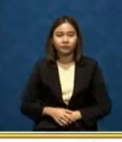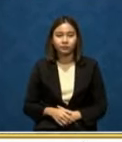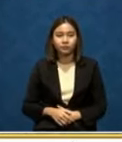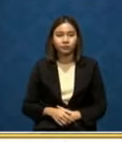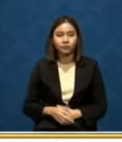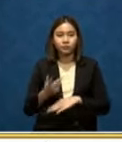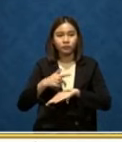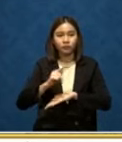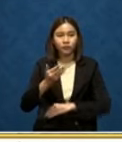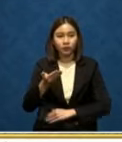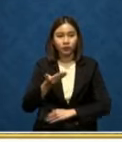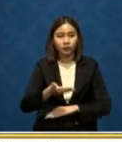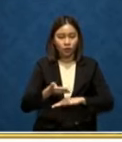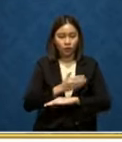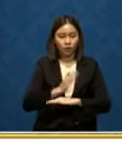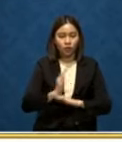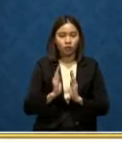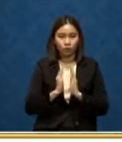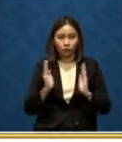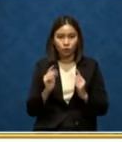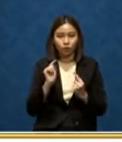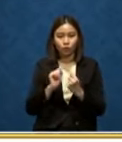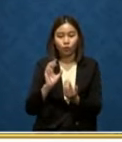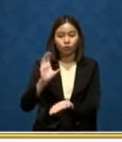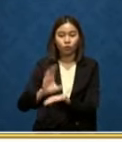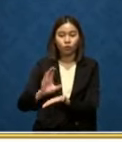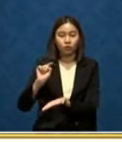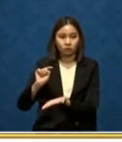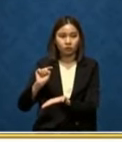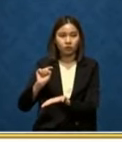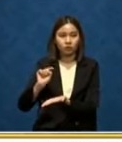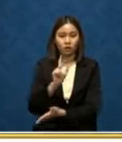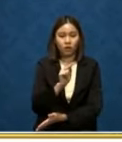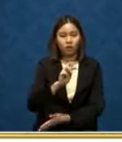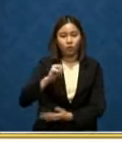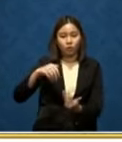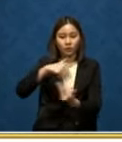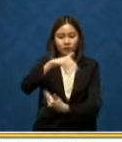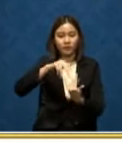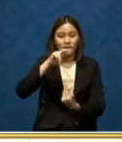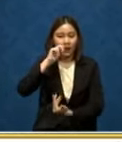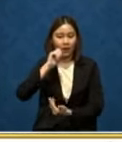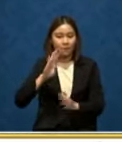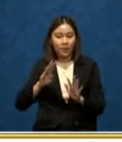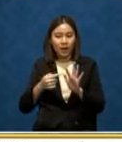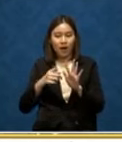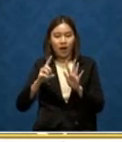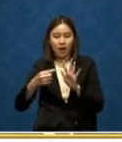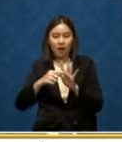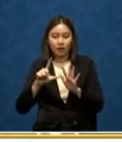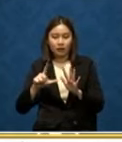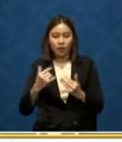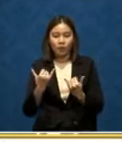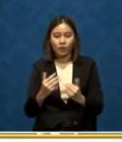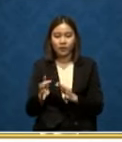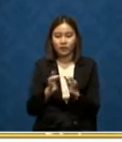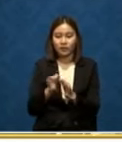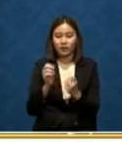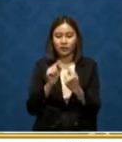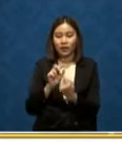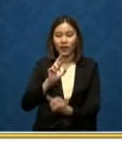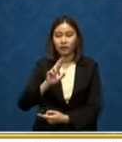ท่านประธานครับก่อนอื่นผมต้องขอขอบคุณทางกองทุนและกรมทรัพยากรน้ำบาดาลที่ได้มาชี้แจงต่อสภา